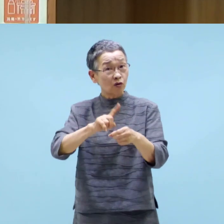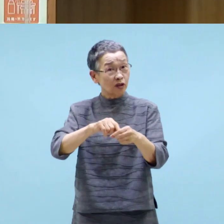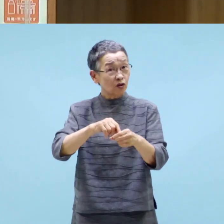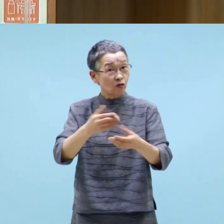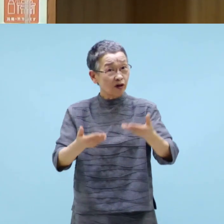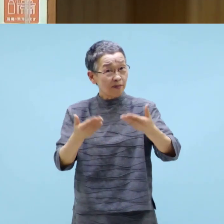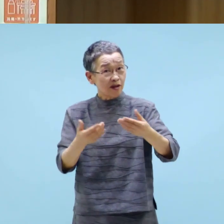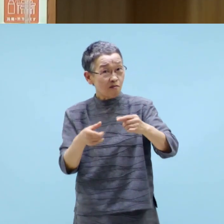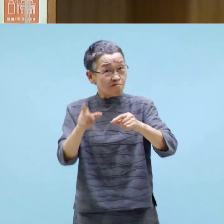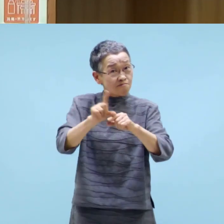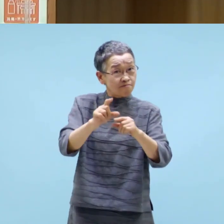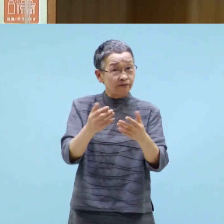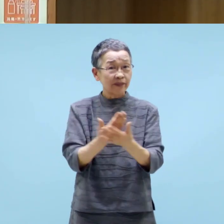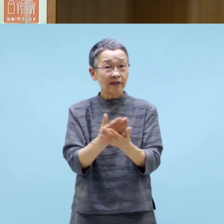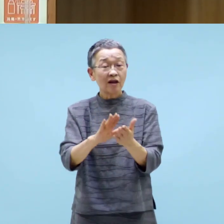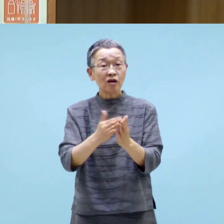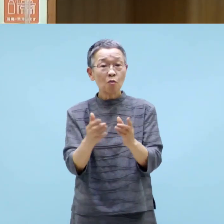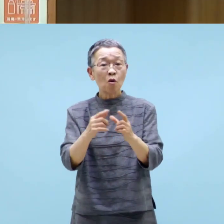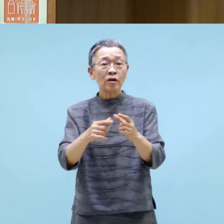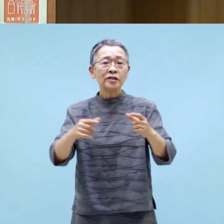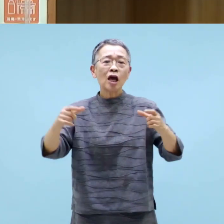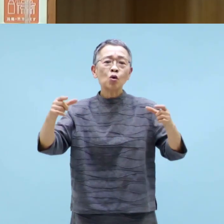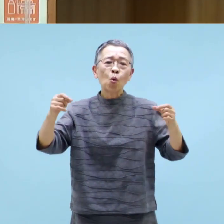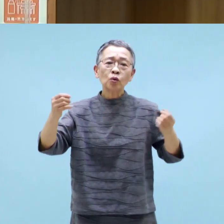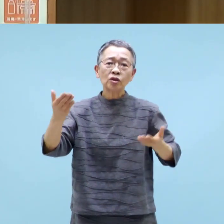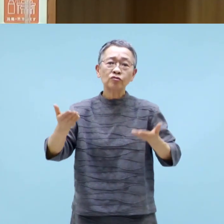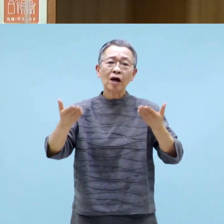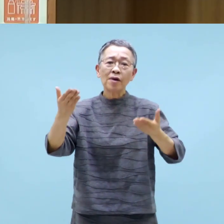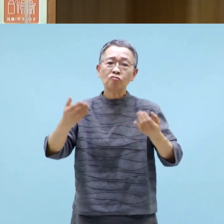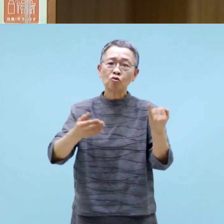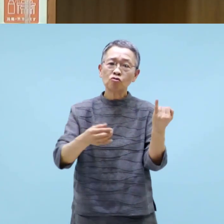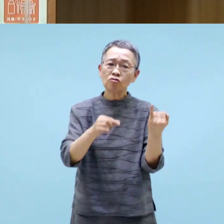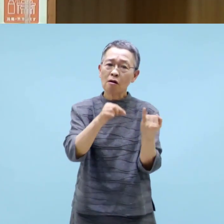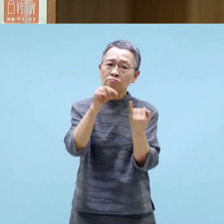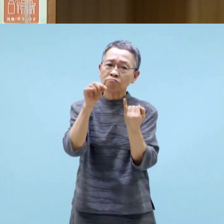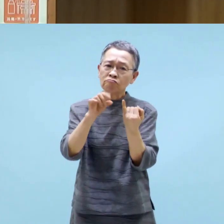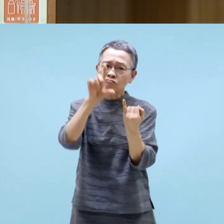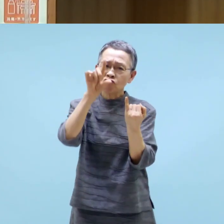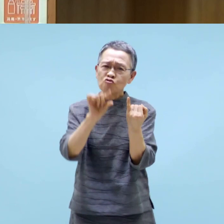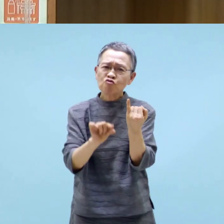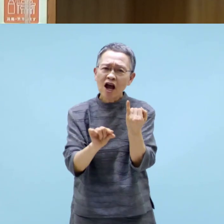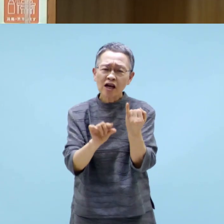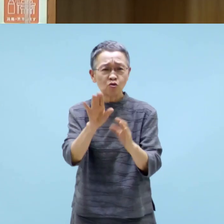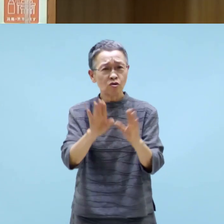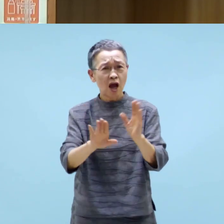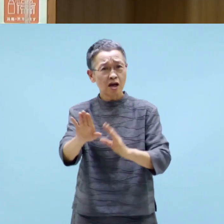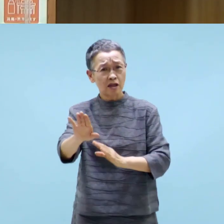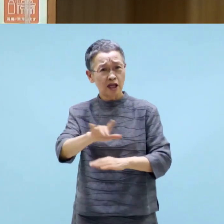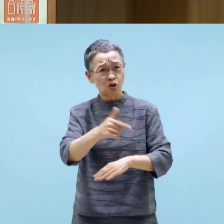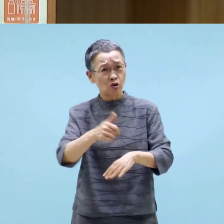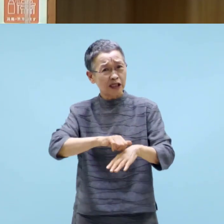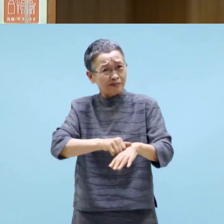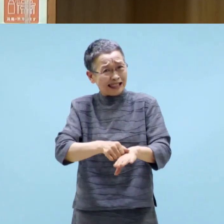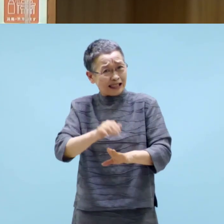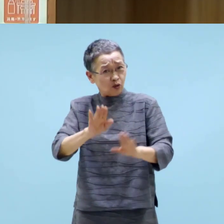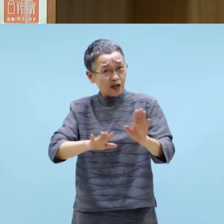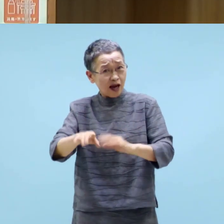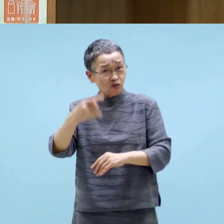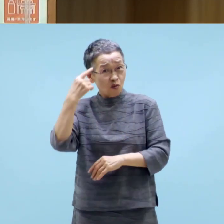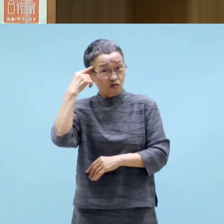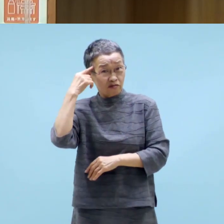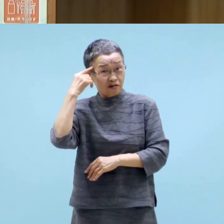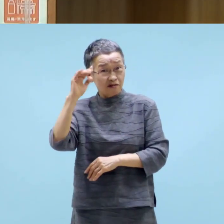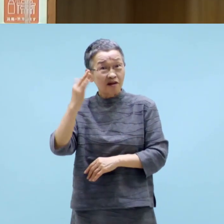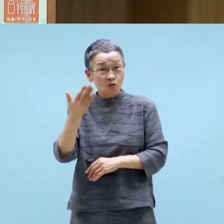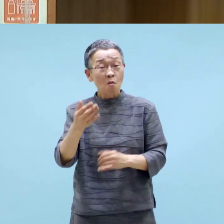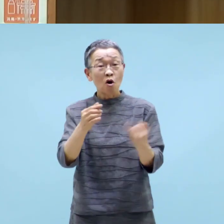やっぱりこう全国などと比べるとですね、こう若干厳しい状況にあるのかなということが見受けられます。この女性登用